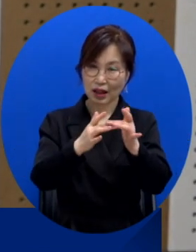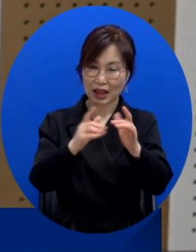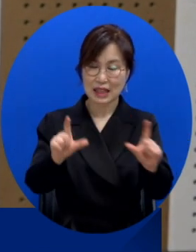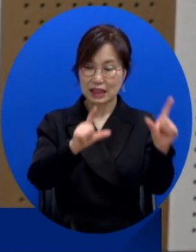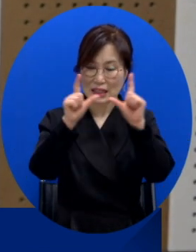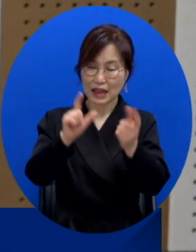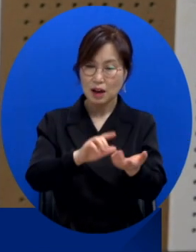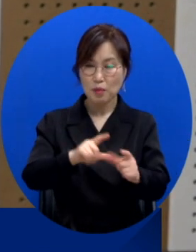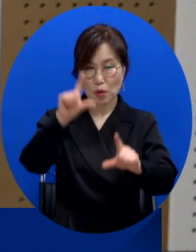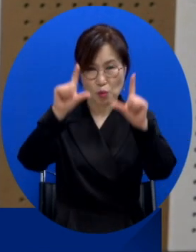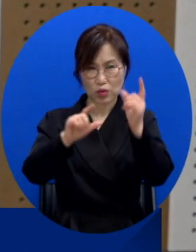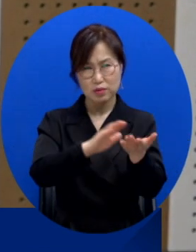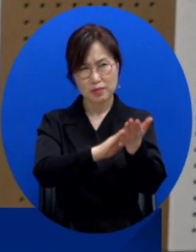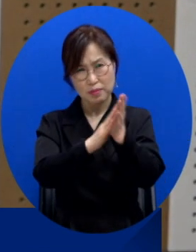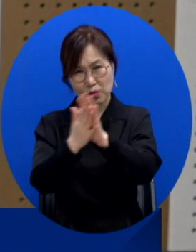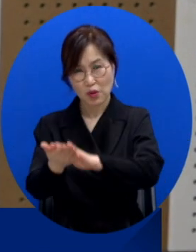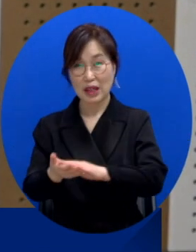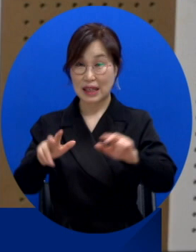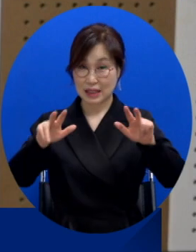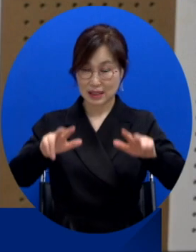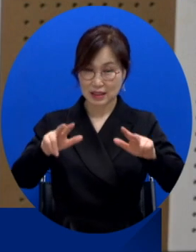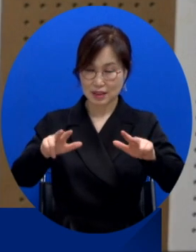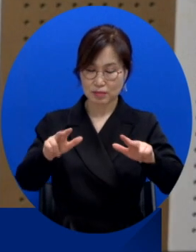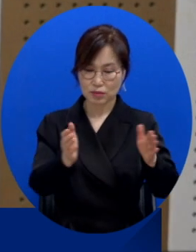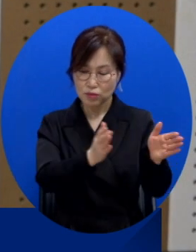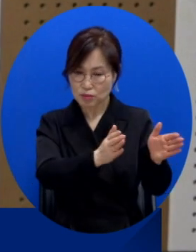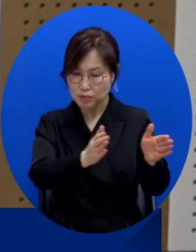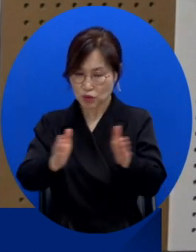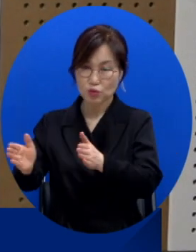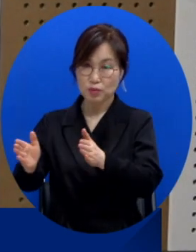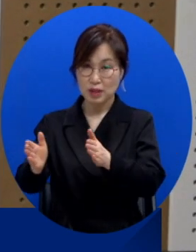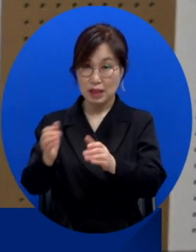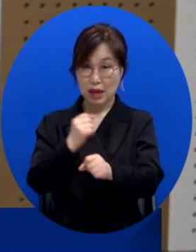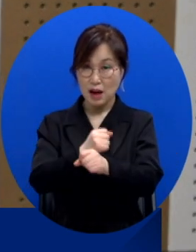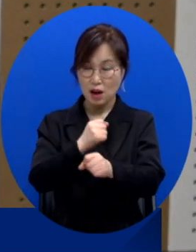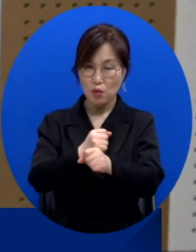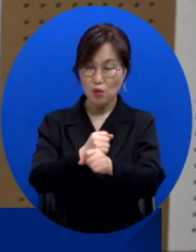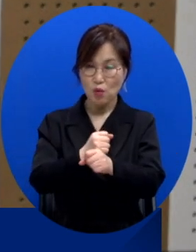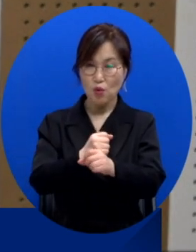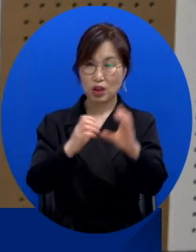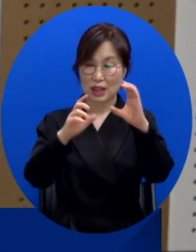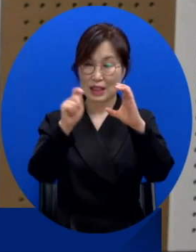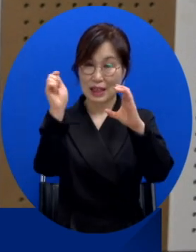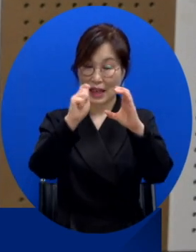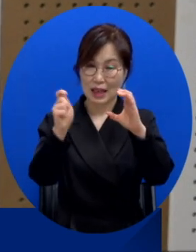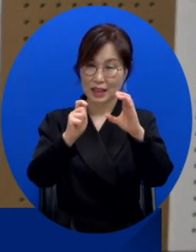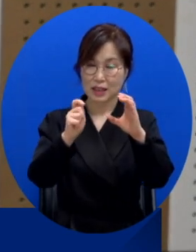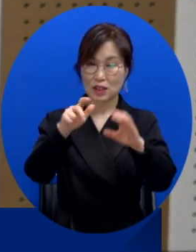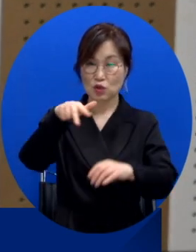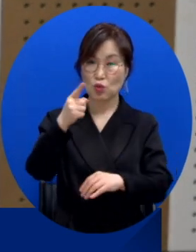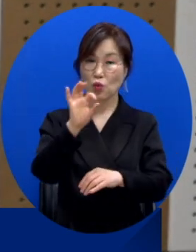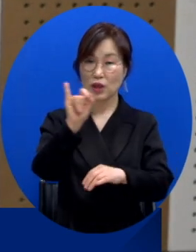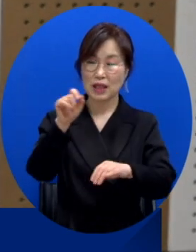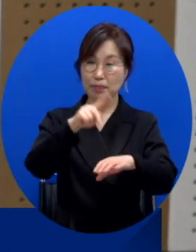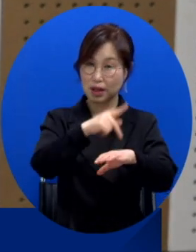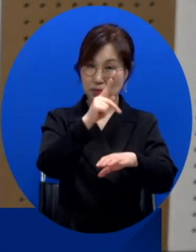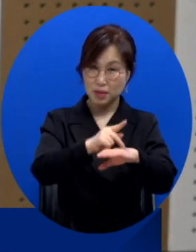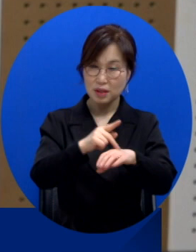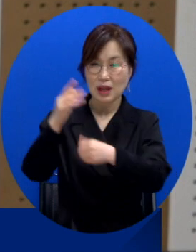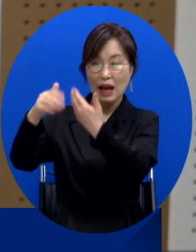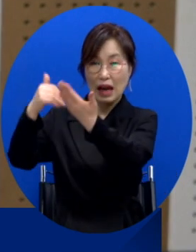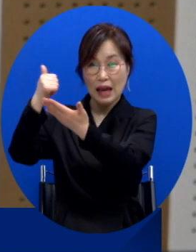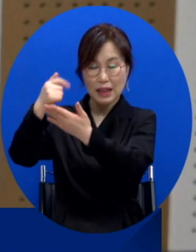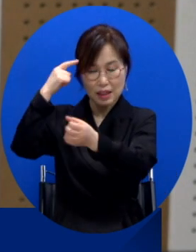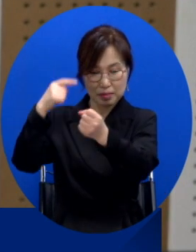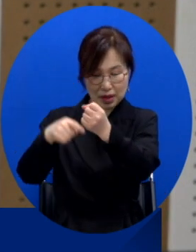예배가 변화되어가는 이 시대에 준비되게 하셔서 우리 CTS 조이 필리핀이 하나님 앞에 하나님의